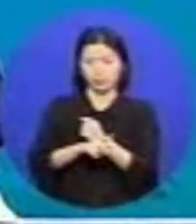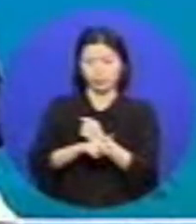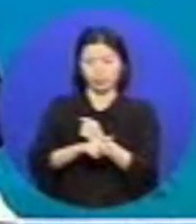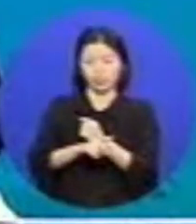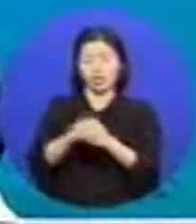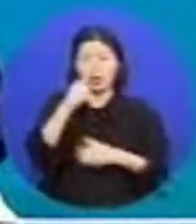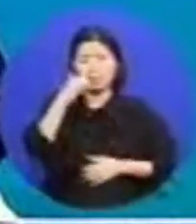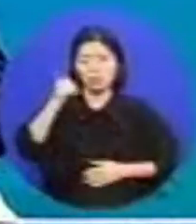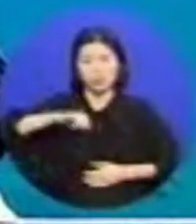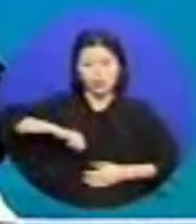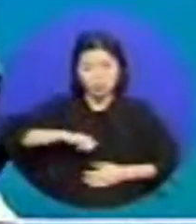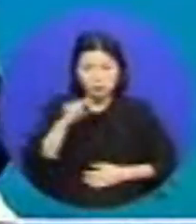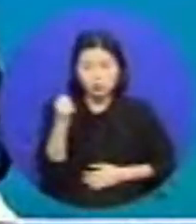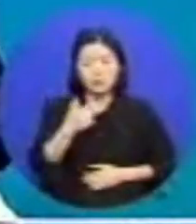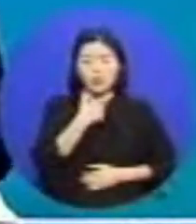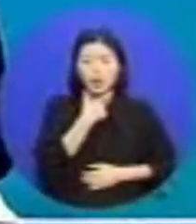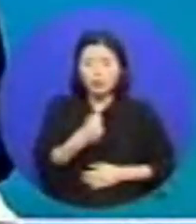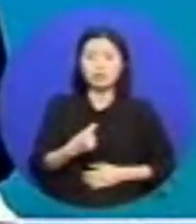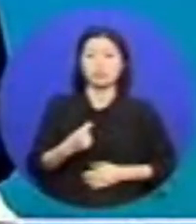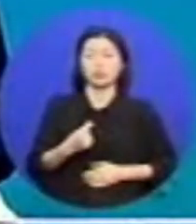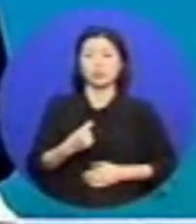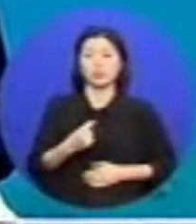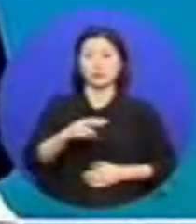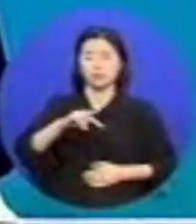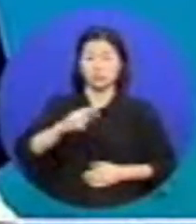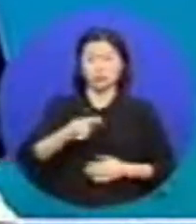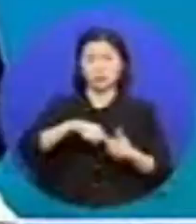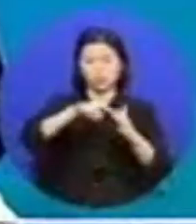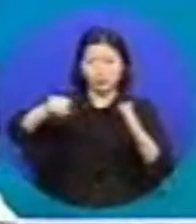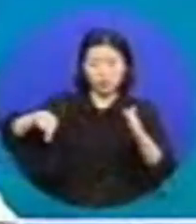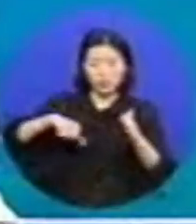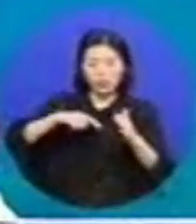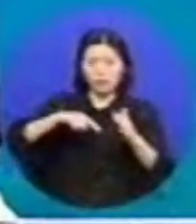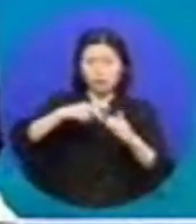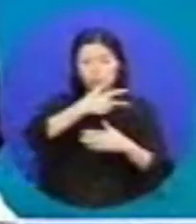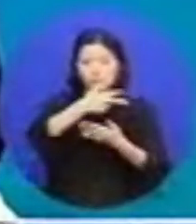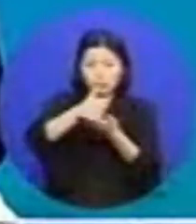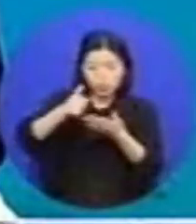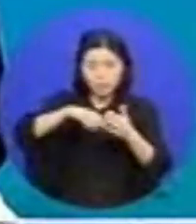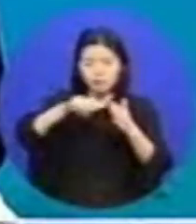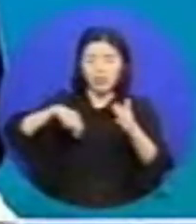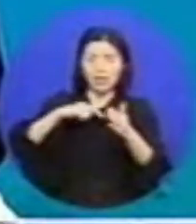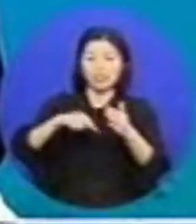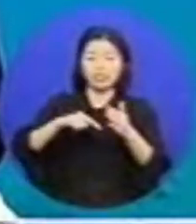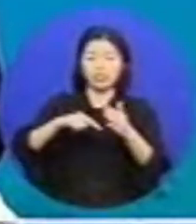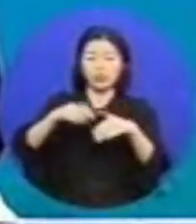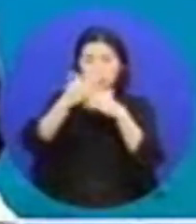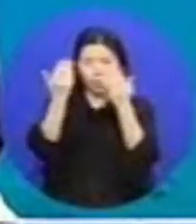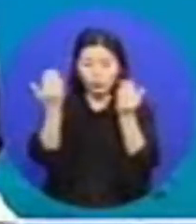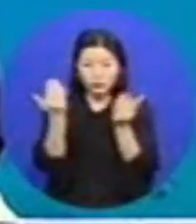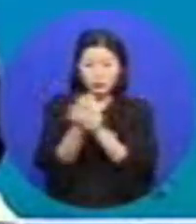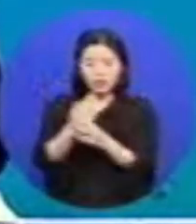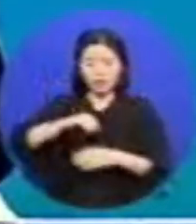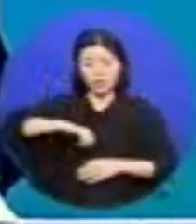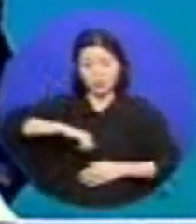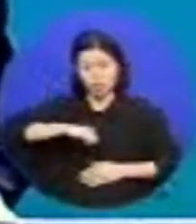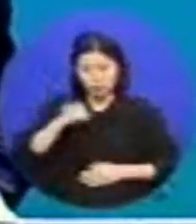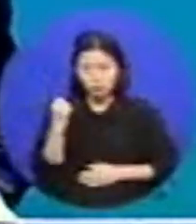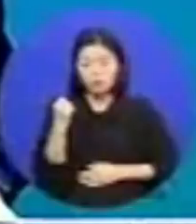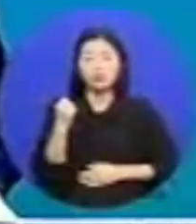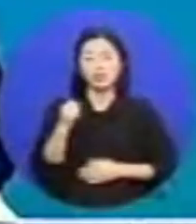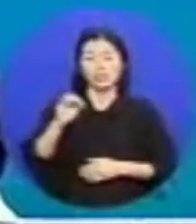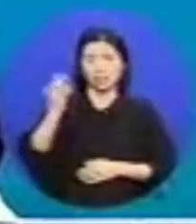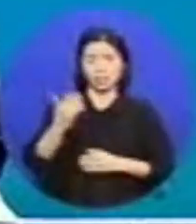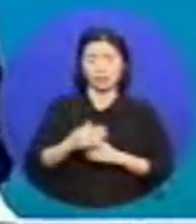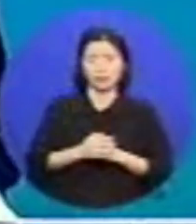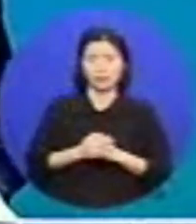해도 주님 안에서 해야 그 온전히 순종이 된다는 걸 말씀하고 있는 거예요. 어느